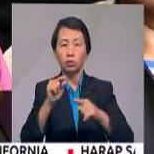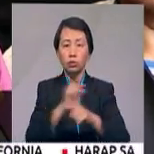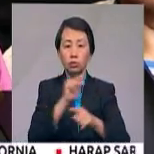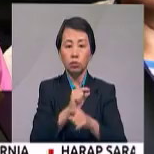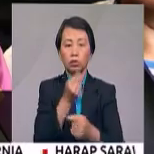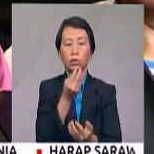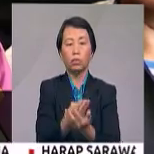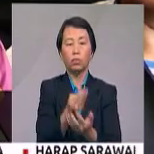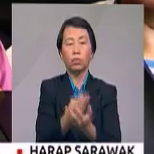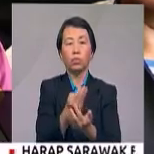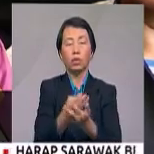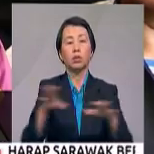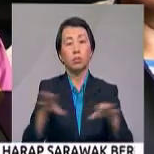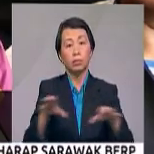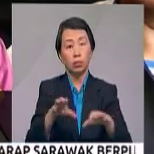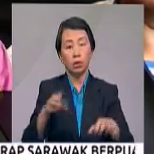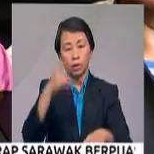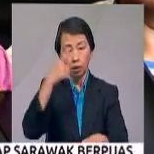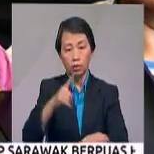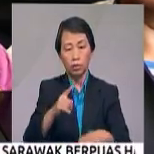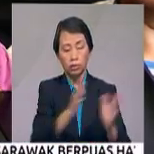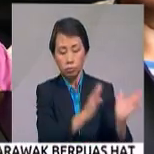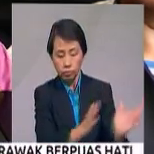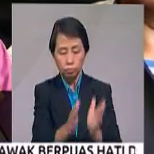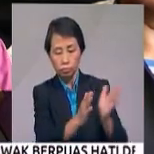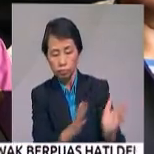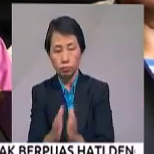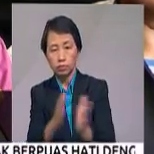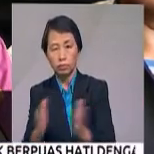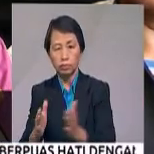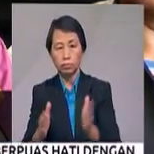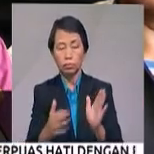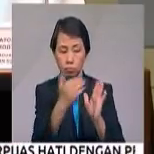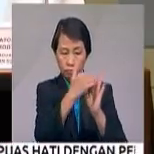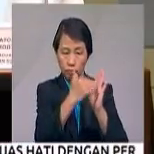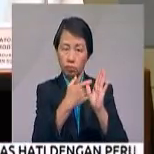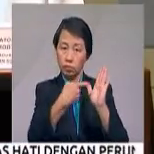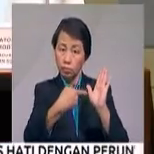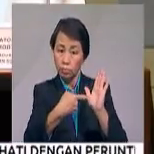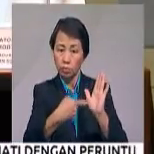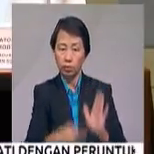itu dibuatlah untuk merealisasikan resolusi ini.